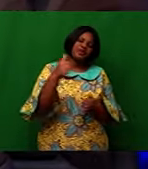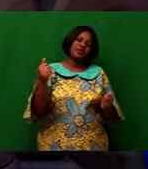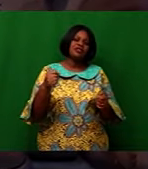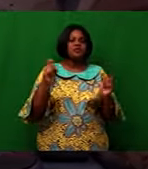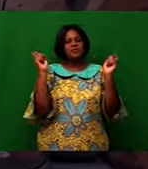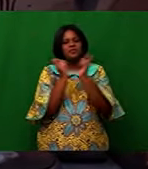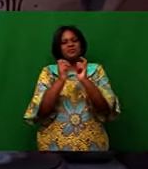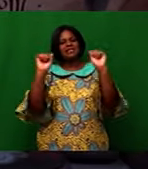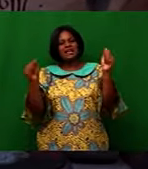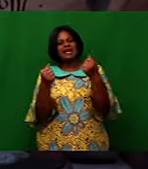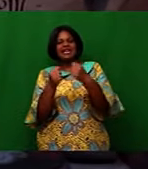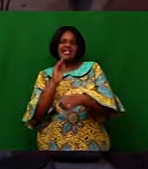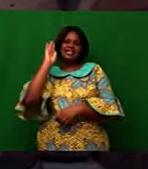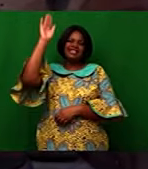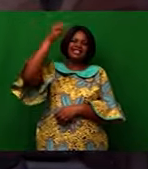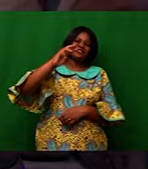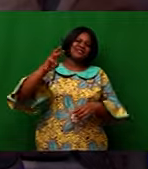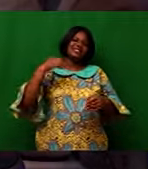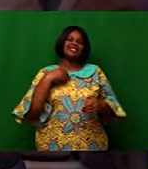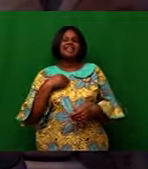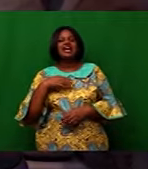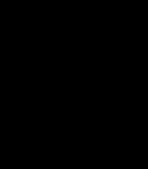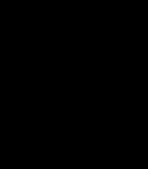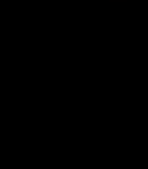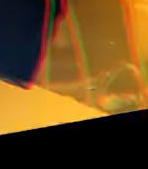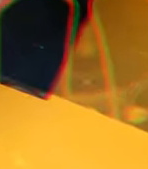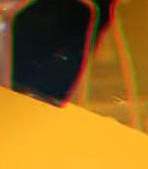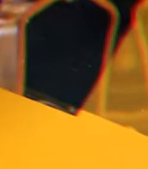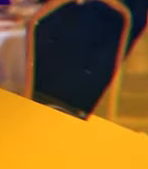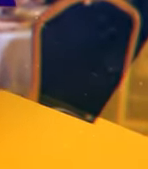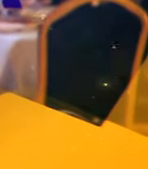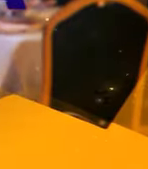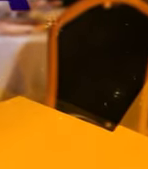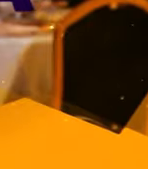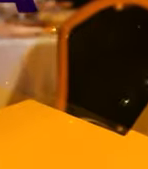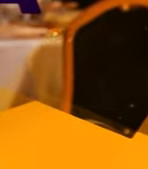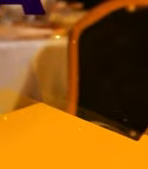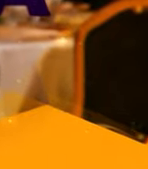zvakadii kusangana zvakare svondorinouya tiwenyu Dr. Rebecca Chisamba.